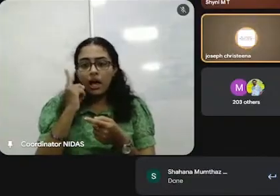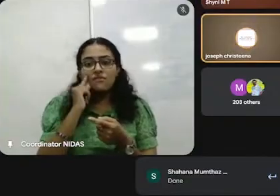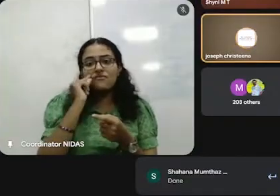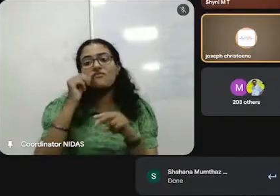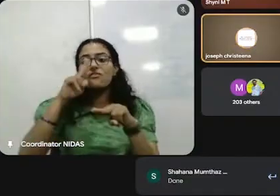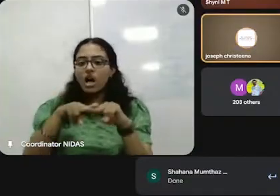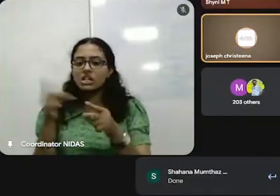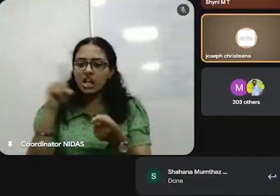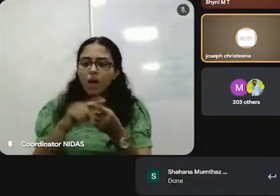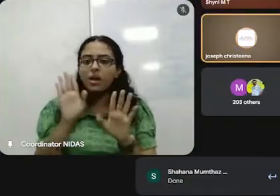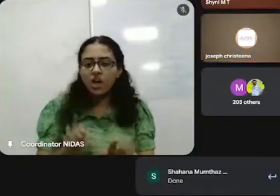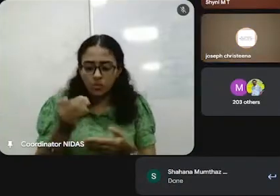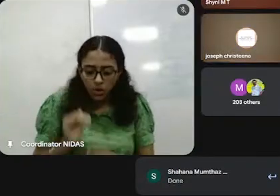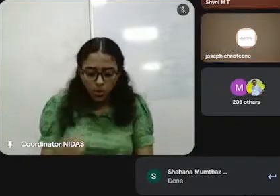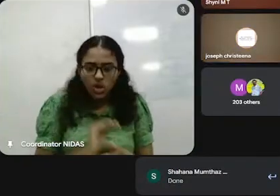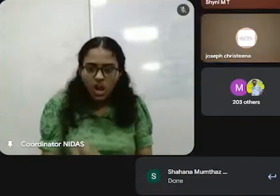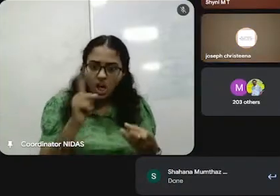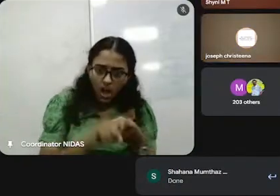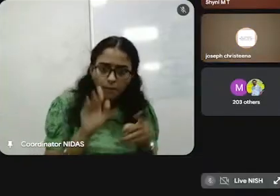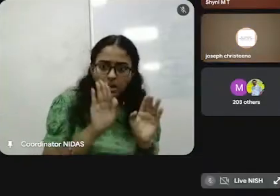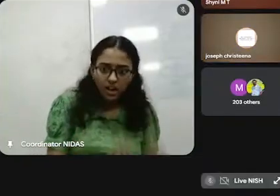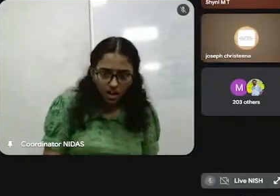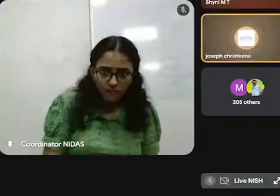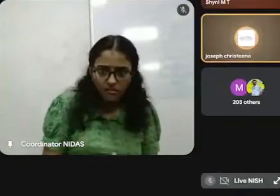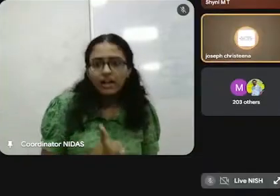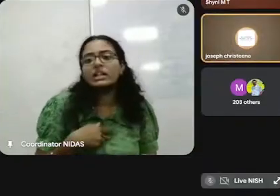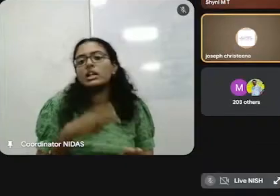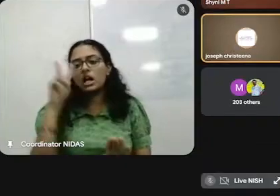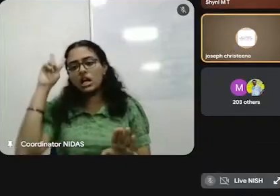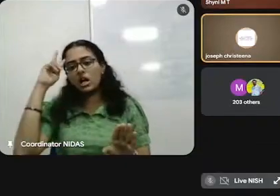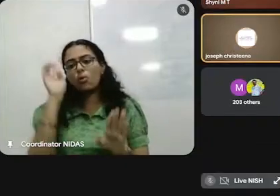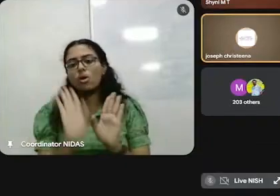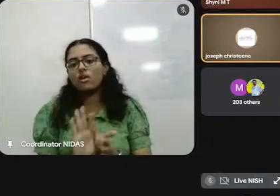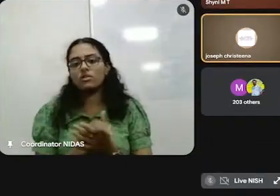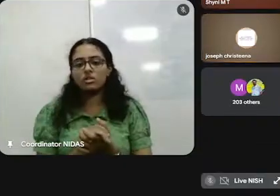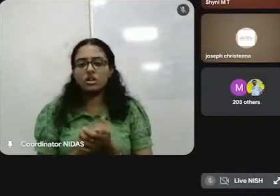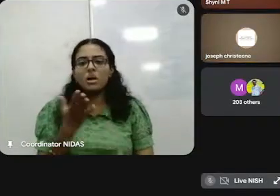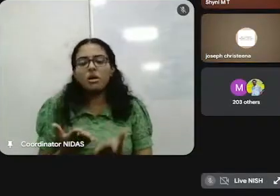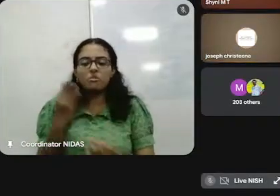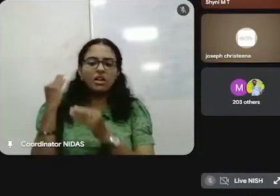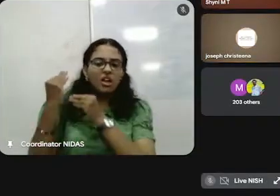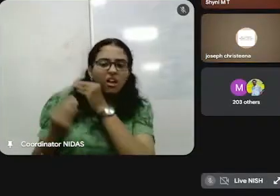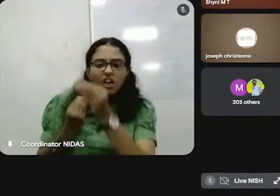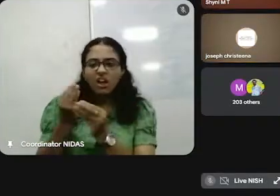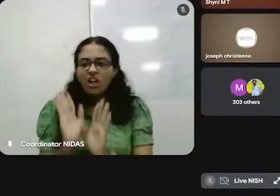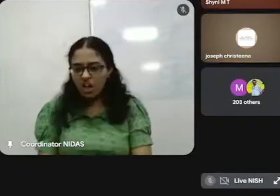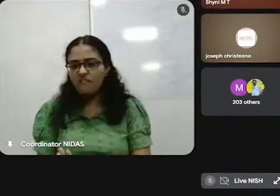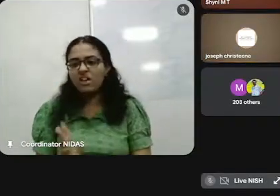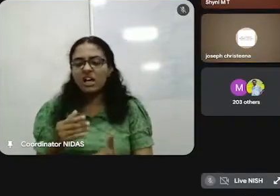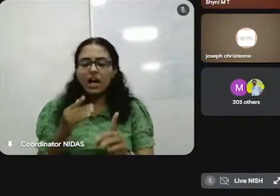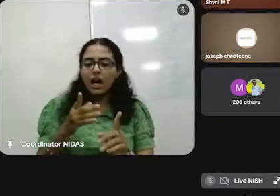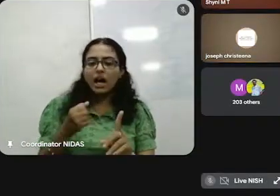വന്നിട്ടുണ്ട്. കുട്ടികൾക്ക് ഉണ്ടാവുമോ എന്നുള്ളതാണ്. അതെ അതെ. നമുക്ക് ജനറ്റിക്സ് അതിനെ ഡെഫിനറ്റ്ലി അഫക്ട് ചെയ്യും.